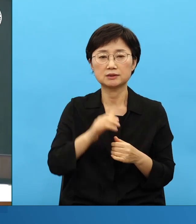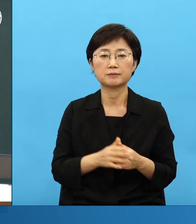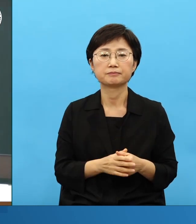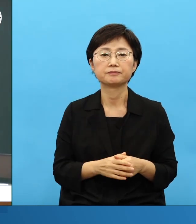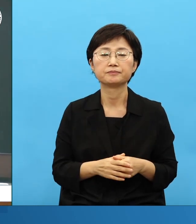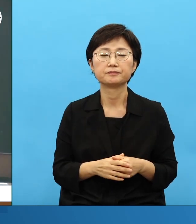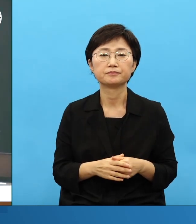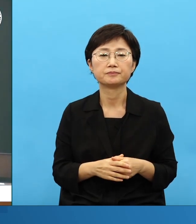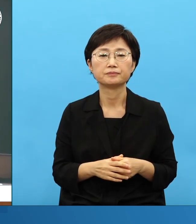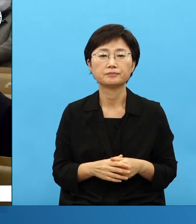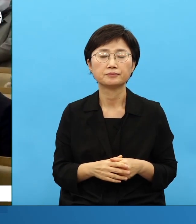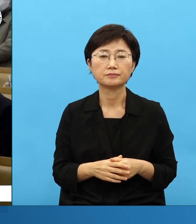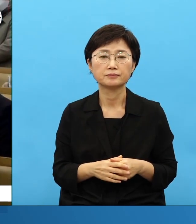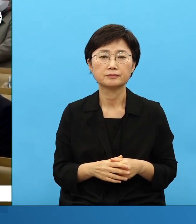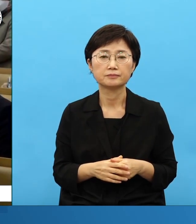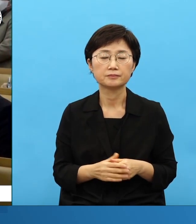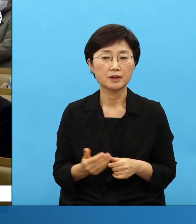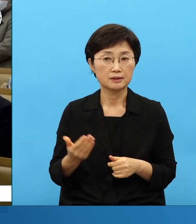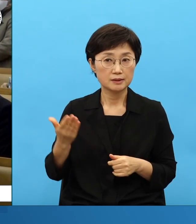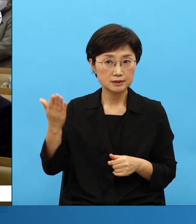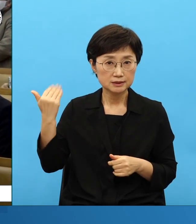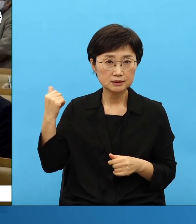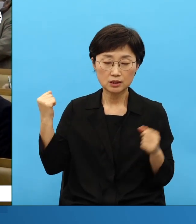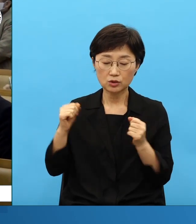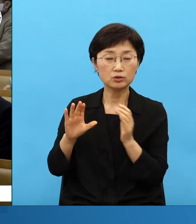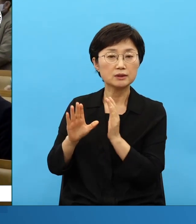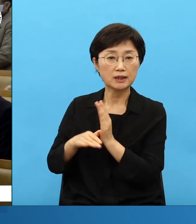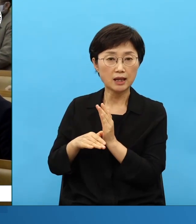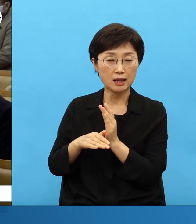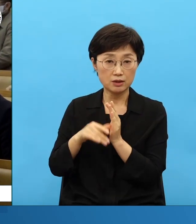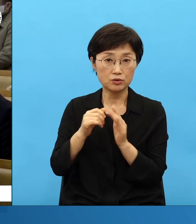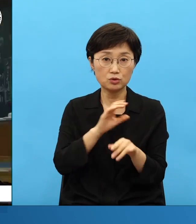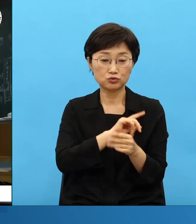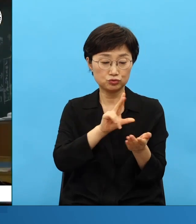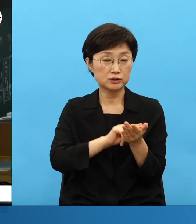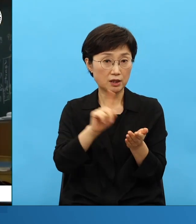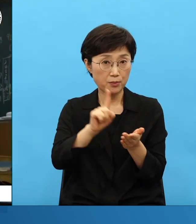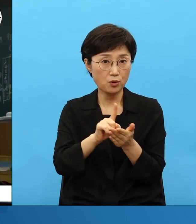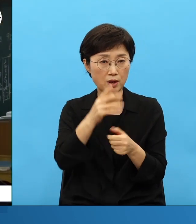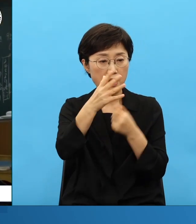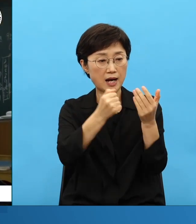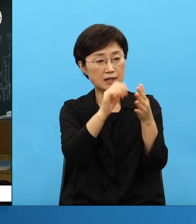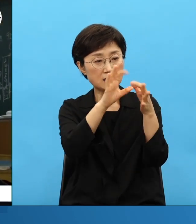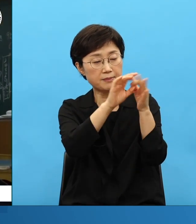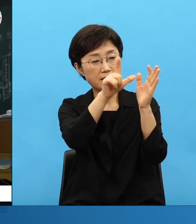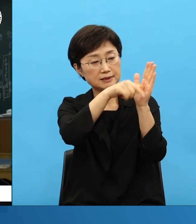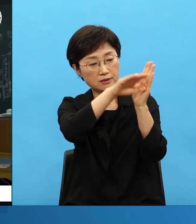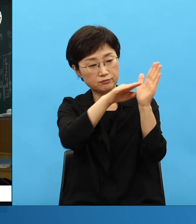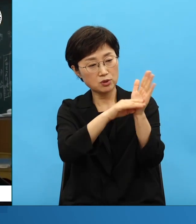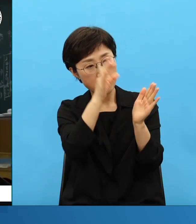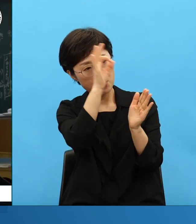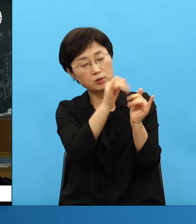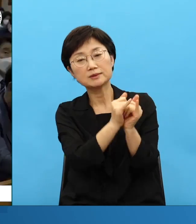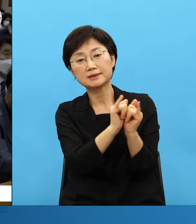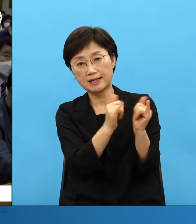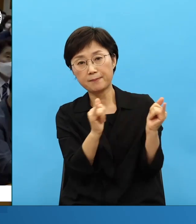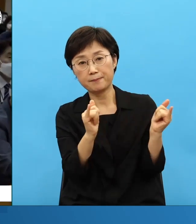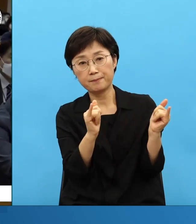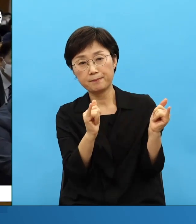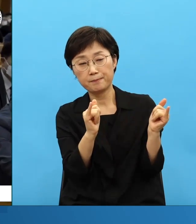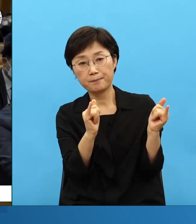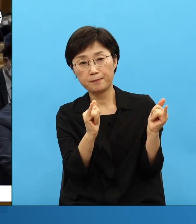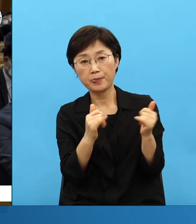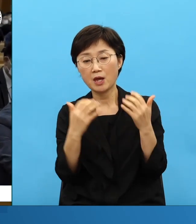진행됩니다. 앞서 지난 겨울에 열린 목회 사모원에선 하나님의 시간표를 본 사람들,